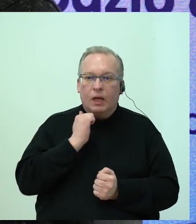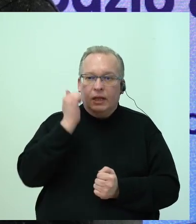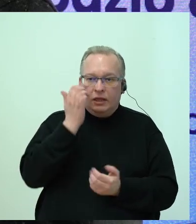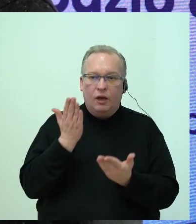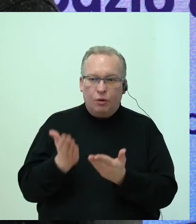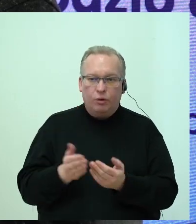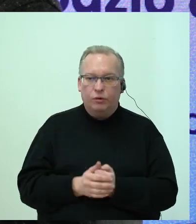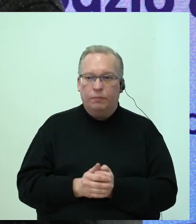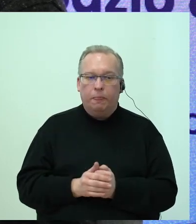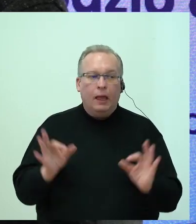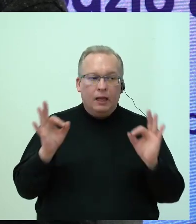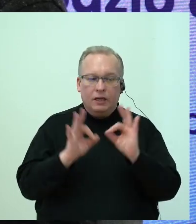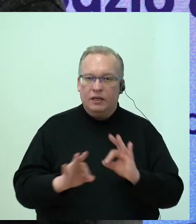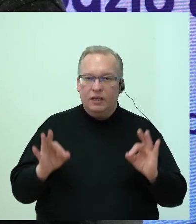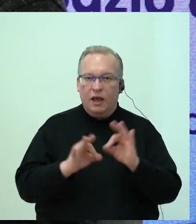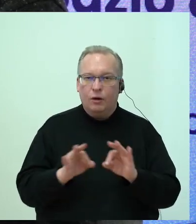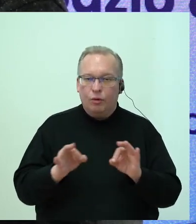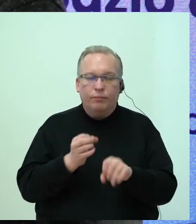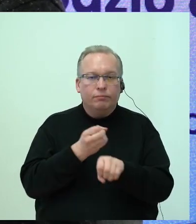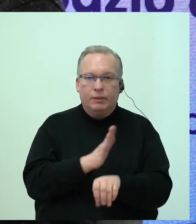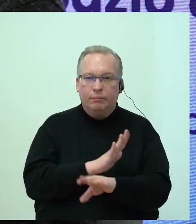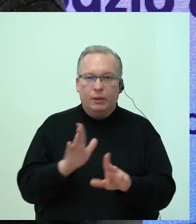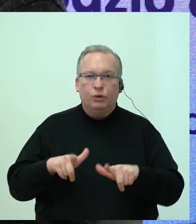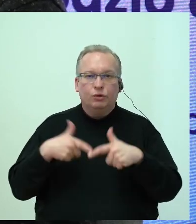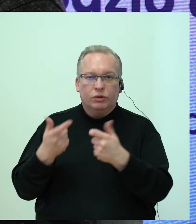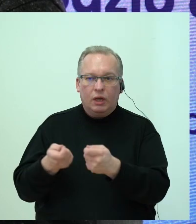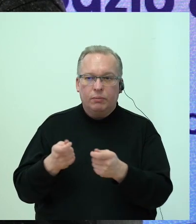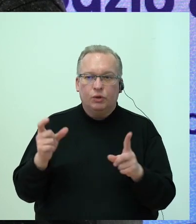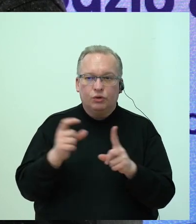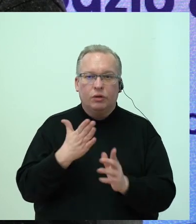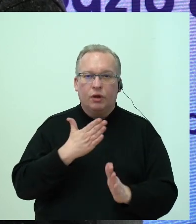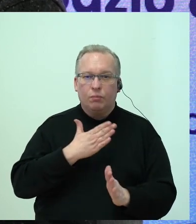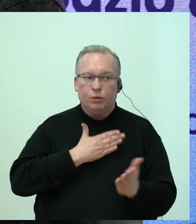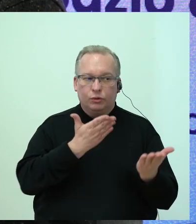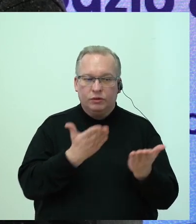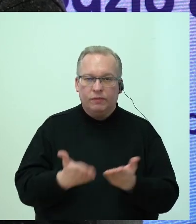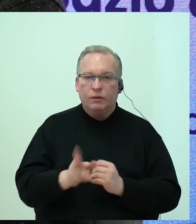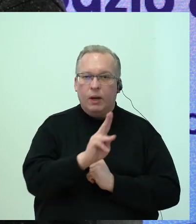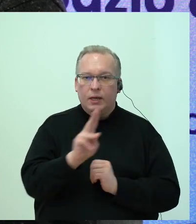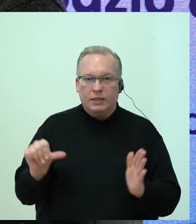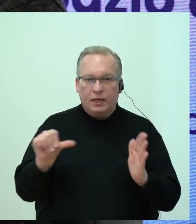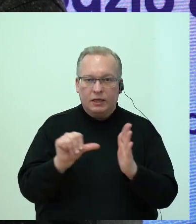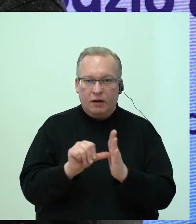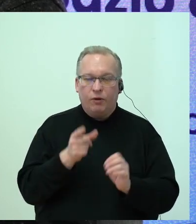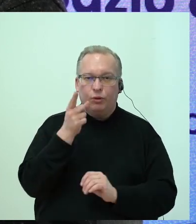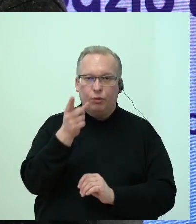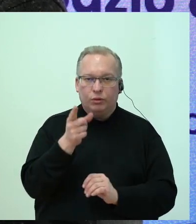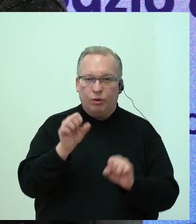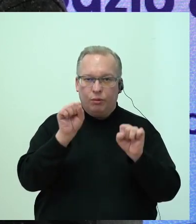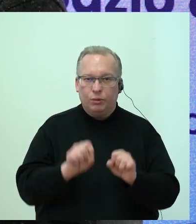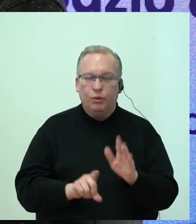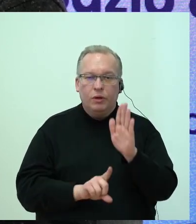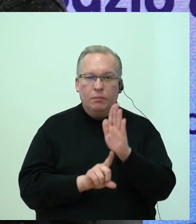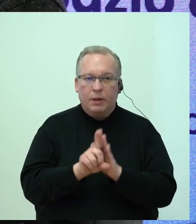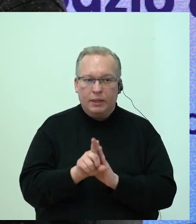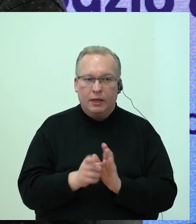Dėkoju. Ir nieko nedelsdamas suteiksiu žodį mūsų svečiams, kurie dalyvauja nuotoliniu būdu.